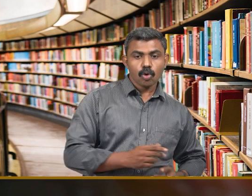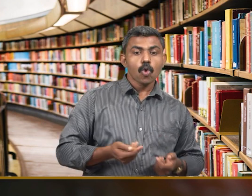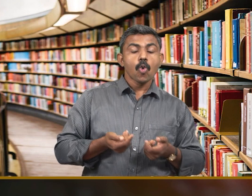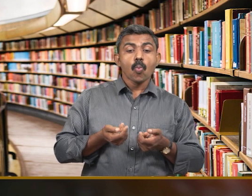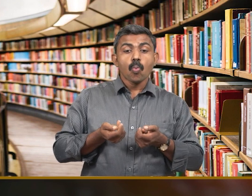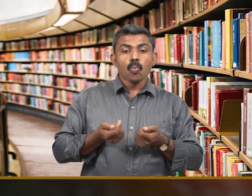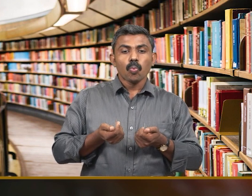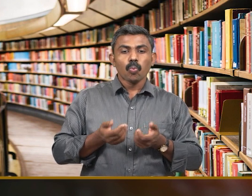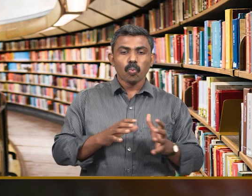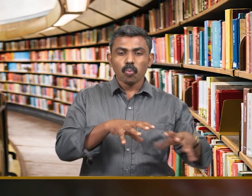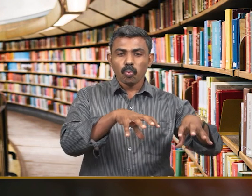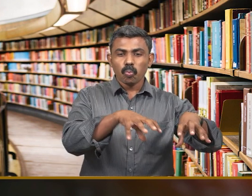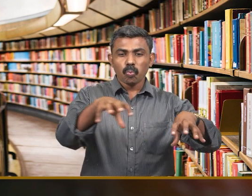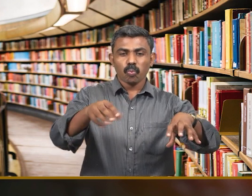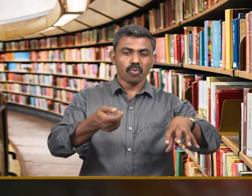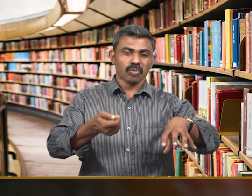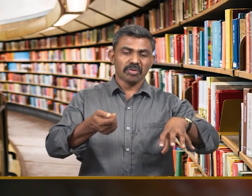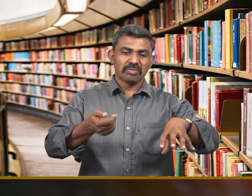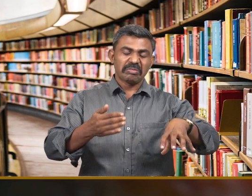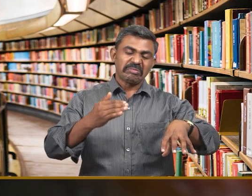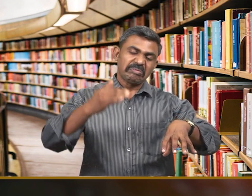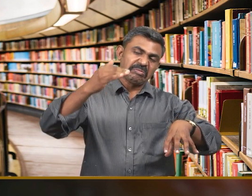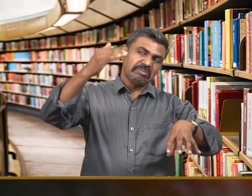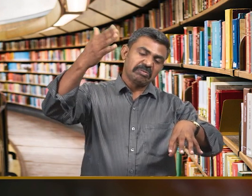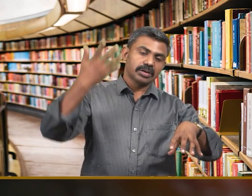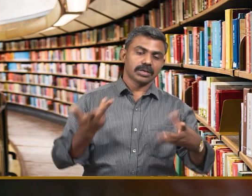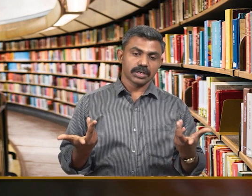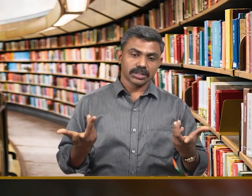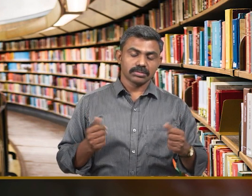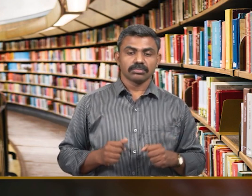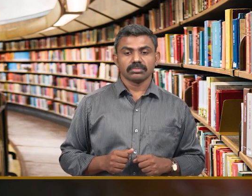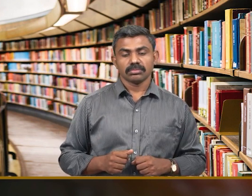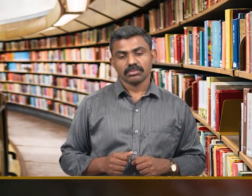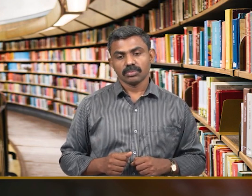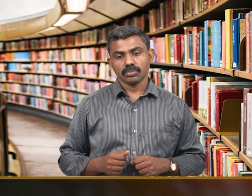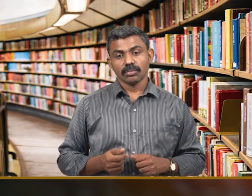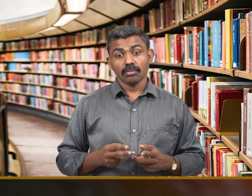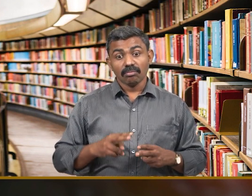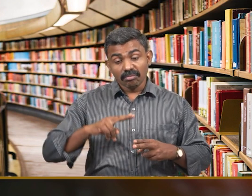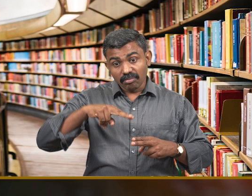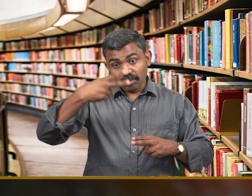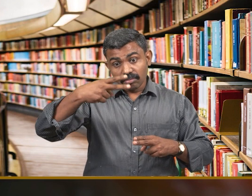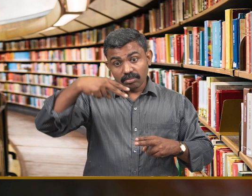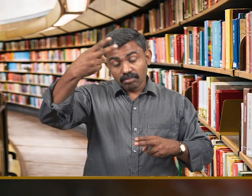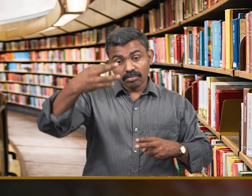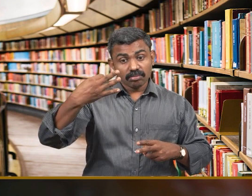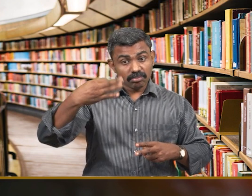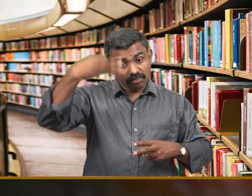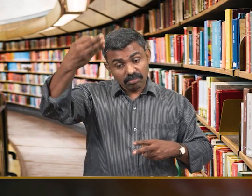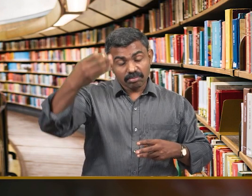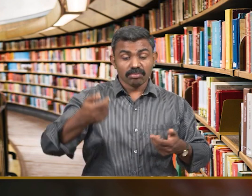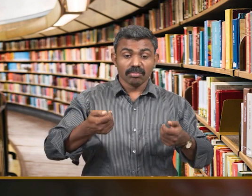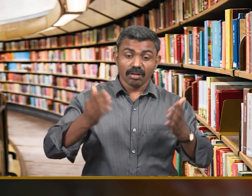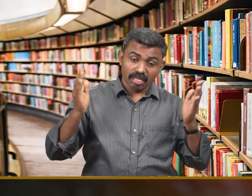பொருளோட அடிப்படை பொருளோட விலையும் பார்த்திங்கன்னா கண்ணுக்கு தெரியாமல் ஏறுச்சு, ரெண்டு அதாவது ரெண்டு மூணு மடங்கு விலை ஏறுச்சு. அது கூட